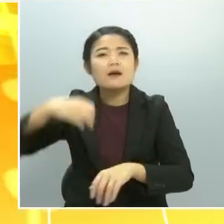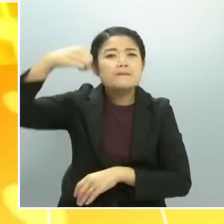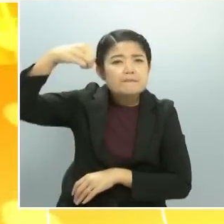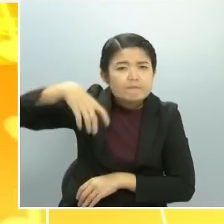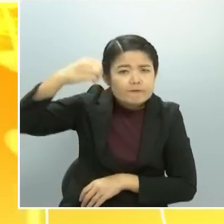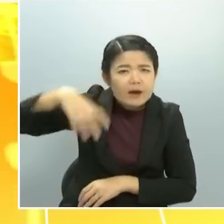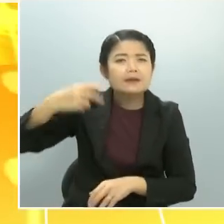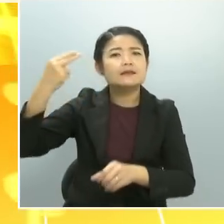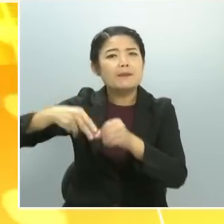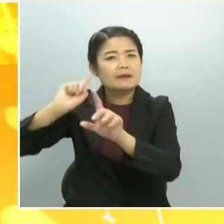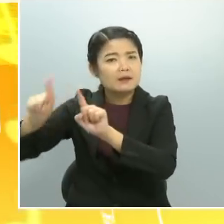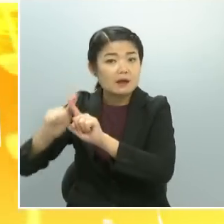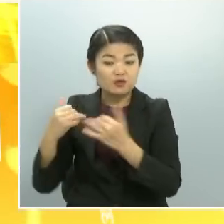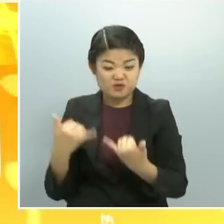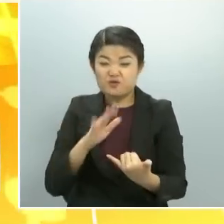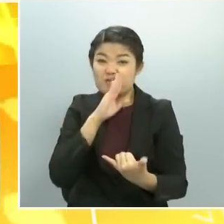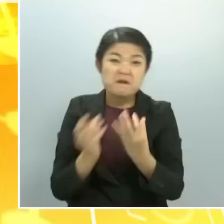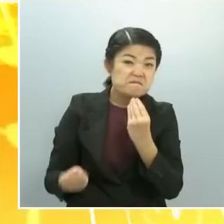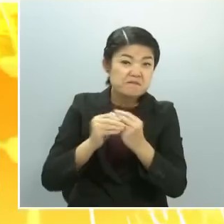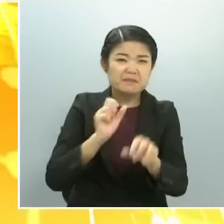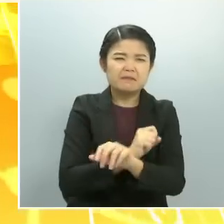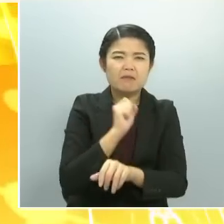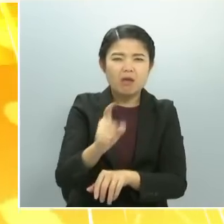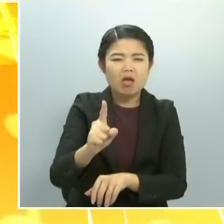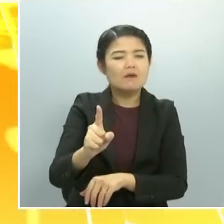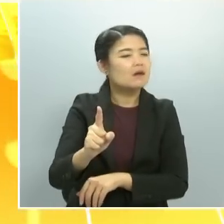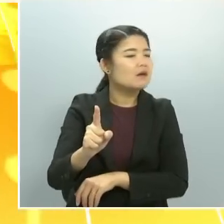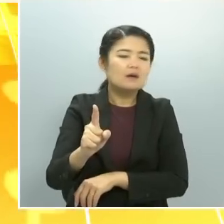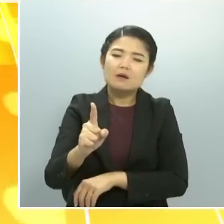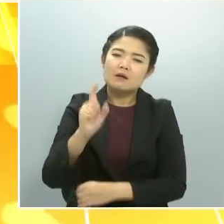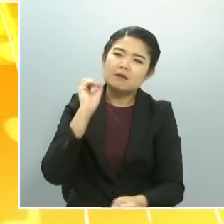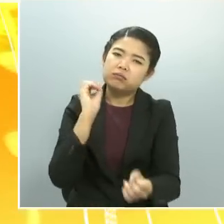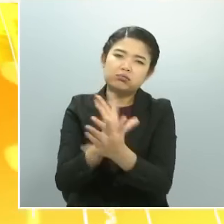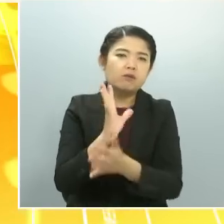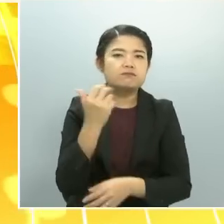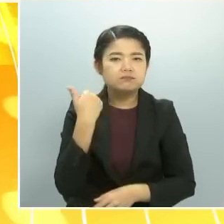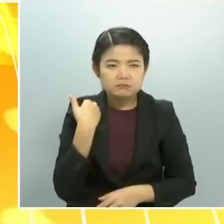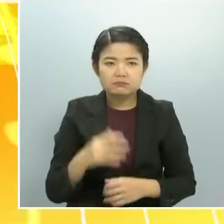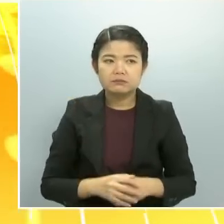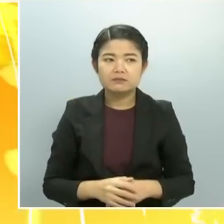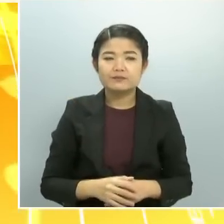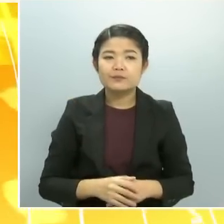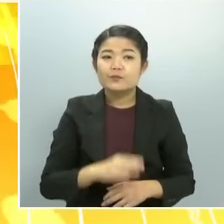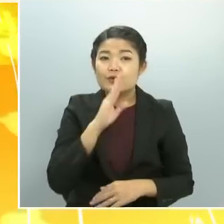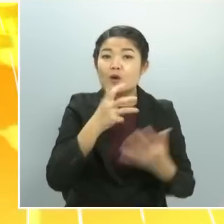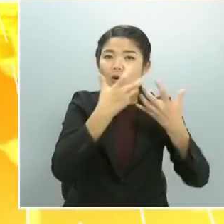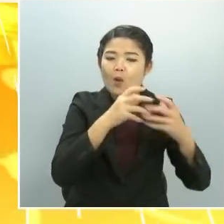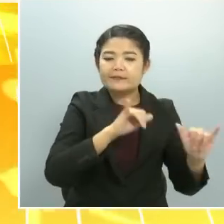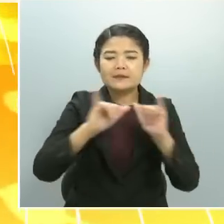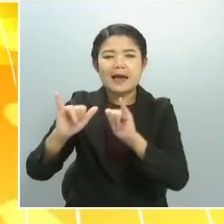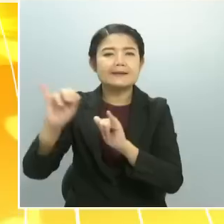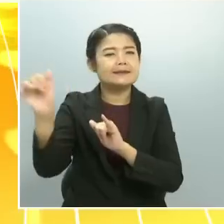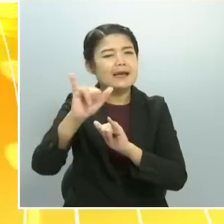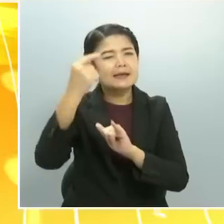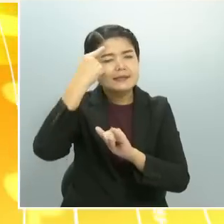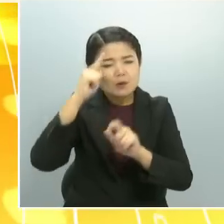ถ้ามาเจอะเรื่องค่าจะเป็นโจทย์ใหม่เข้ามาซ้ำเติมแต่การย้ายฐานการผลิตหรือไม่อาจจะยังเร็วเกินไป